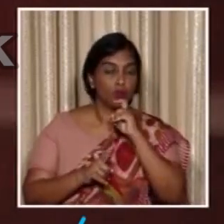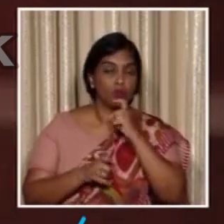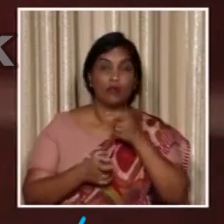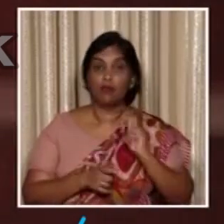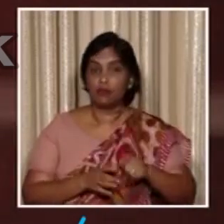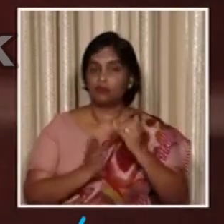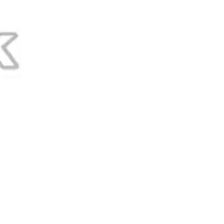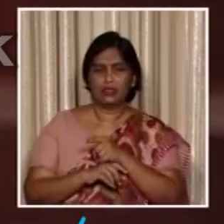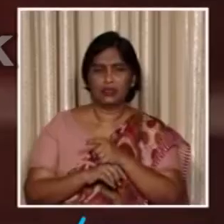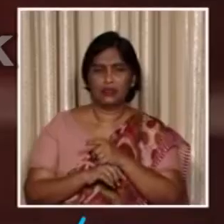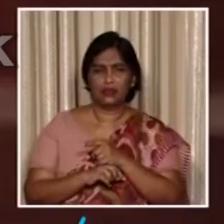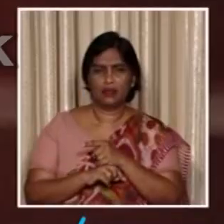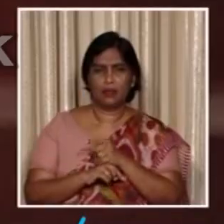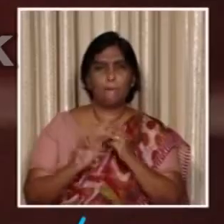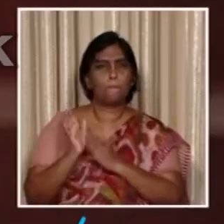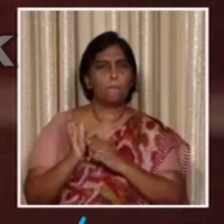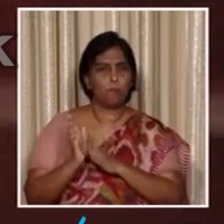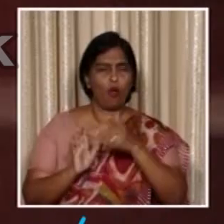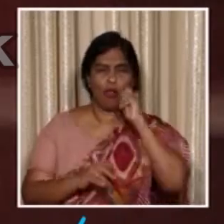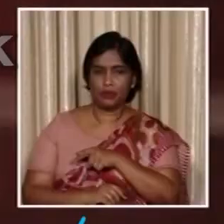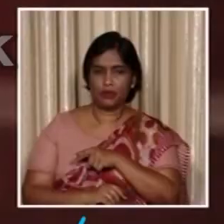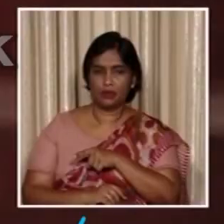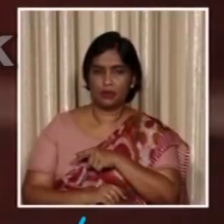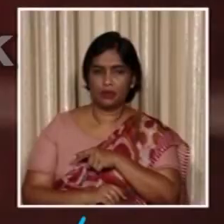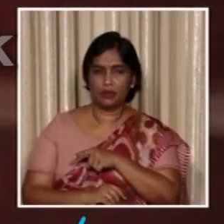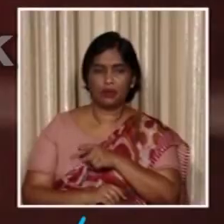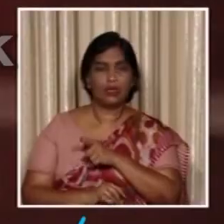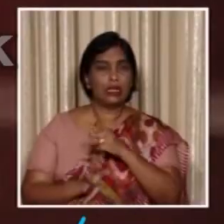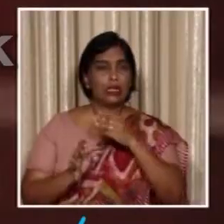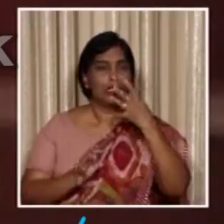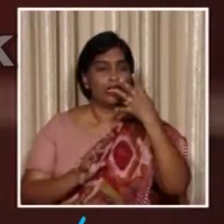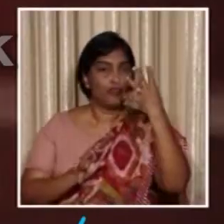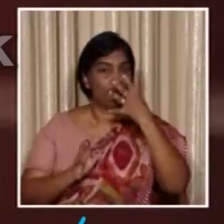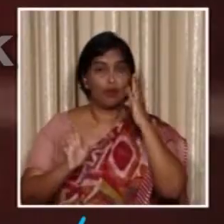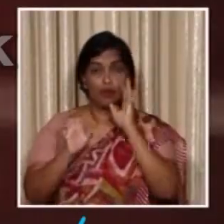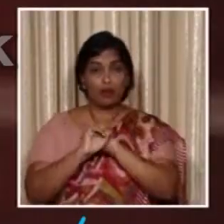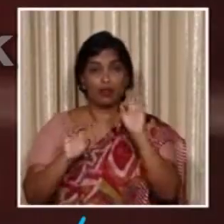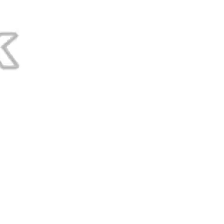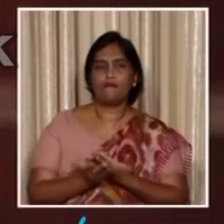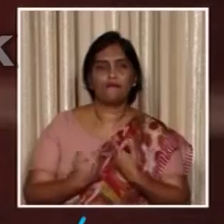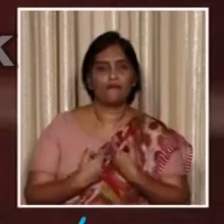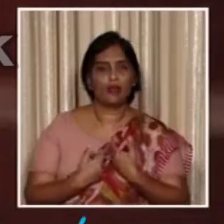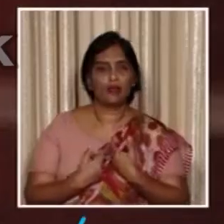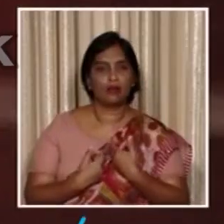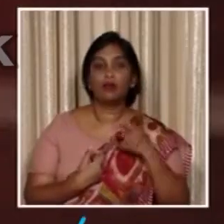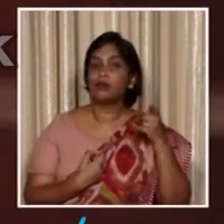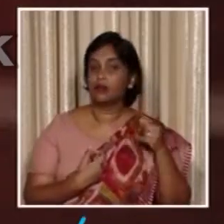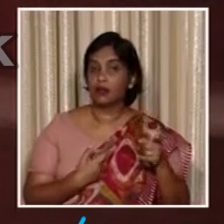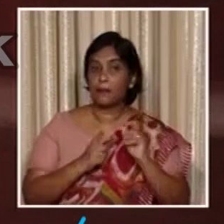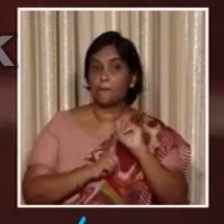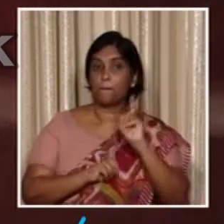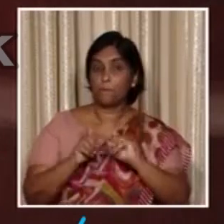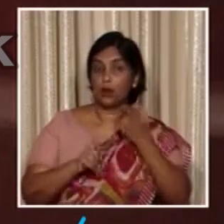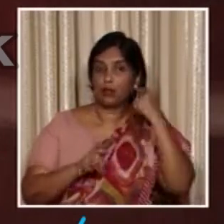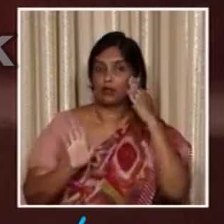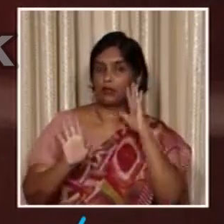තීන්දුව ගණනාවක් දීලා තියෙනවා. මෞලාන කියන තැනැත්තා චැනල් 4 එකට දුන්නේ නැති ප්‍රකාශය එතුමා ළඟ තියෙනවා. එතුමා ඒක